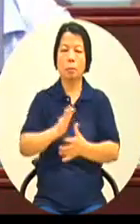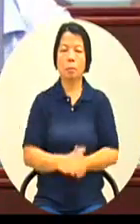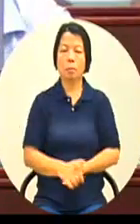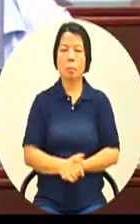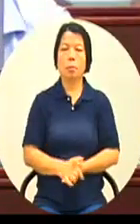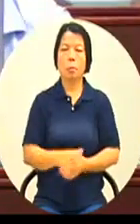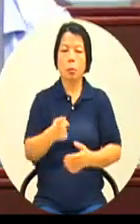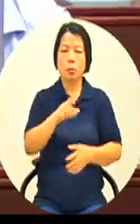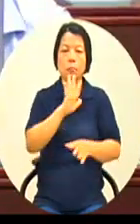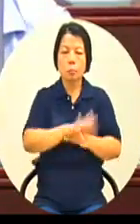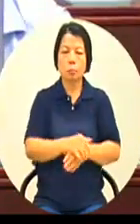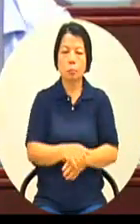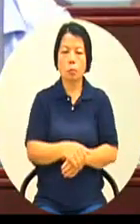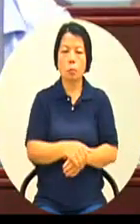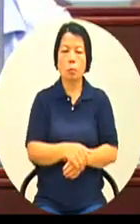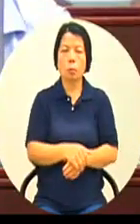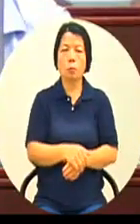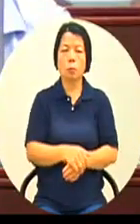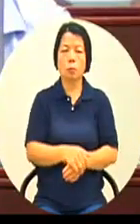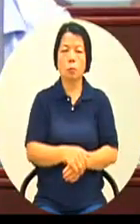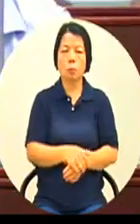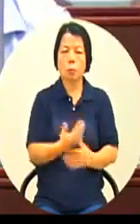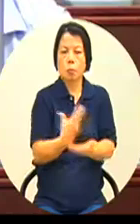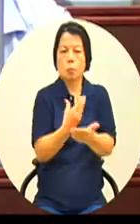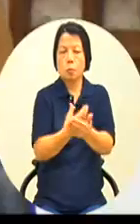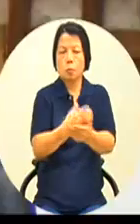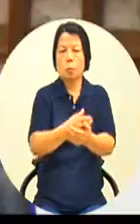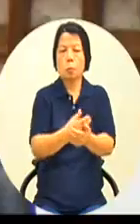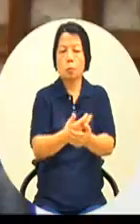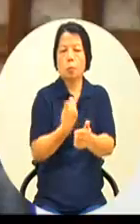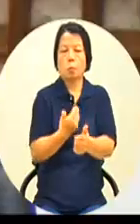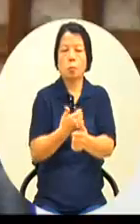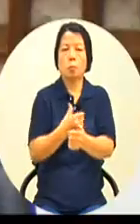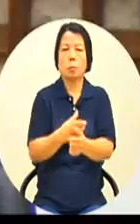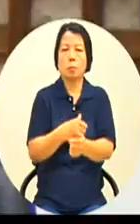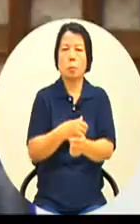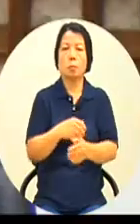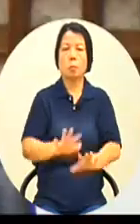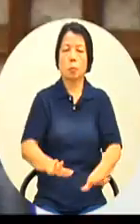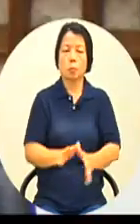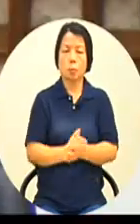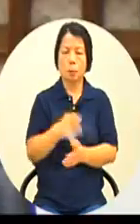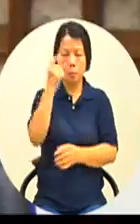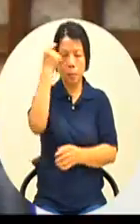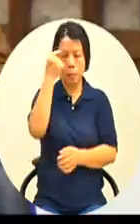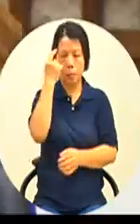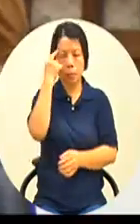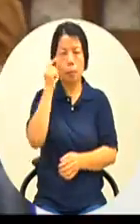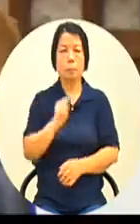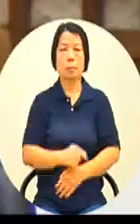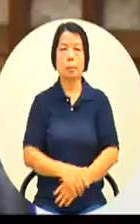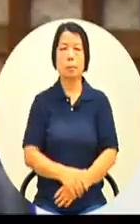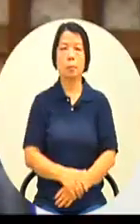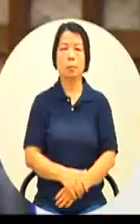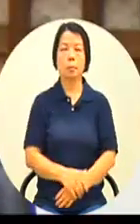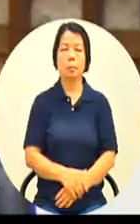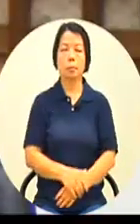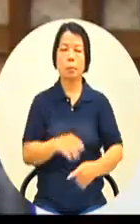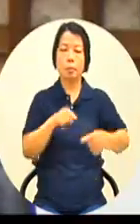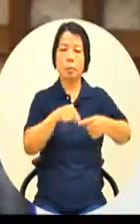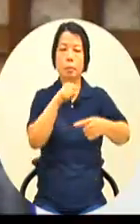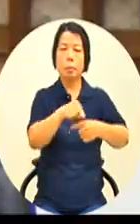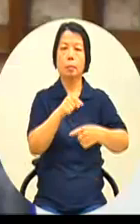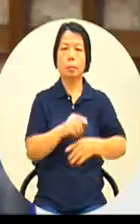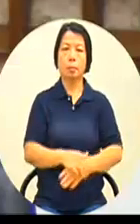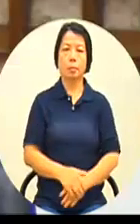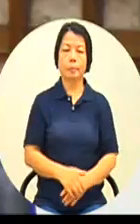年度的。咱市民朋友 啦。平均数，局长本色的意思就是讲。平均数，你